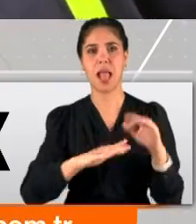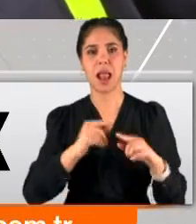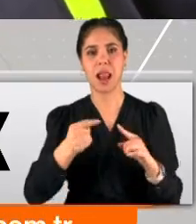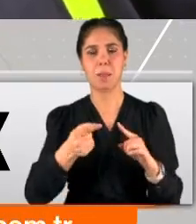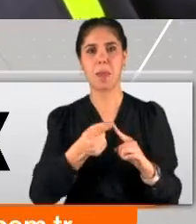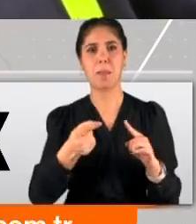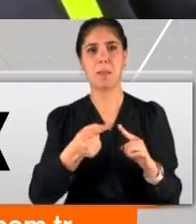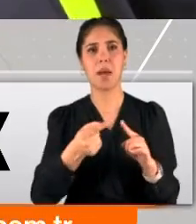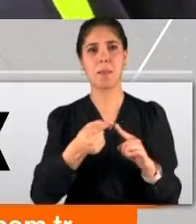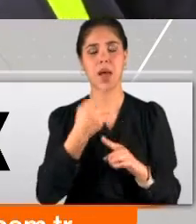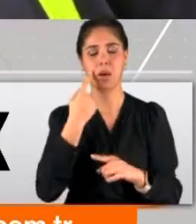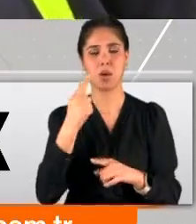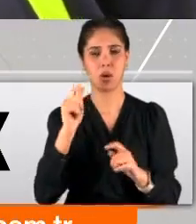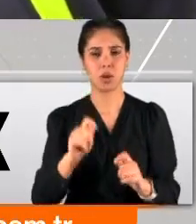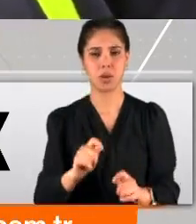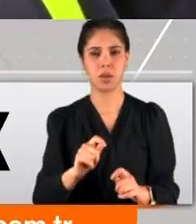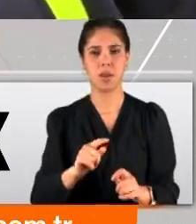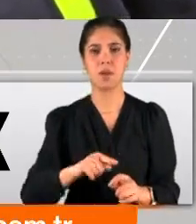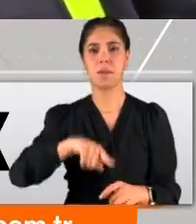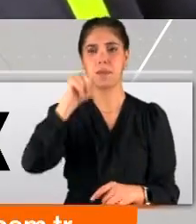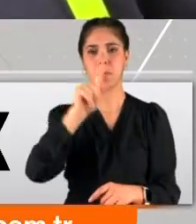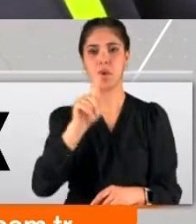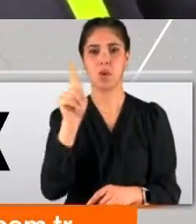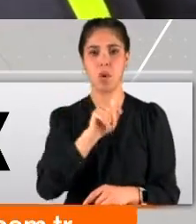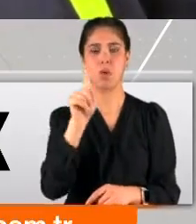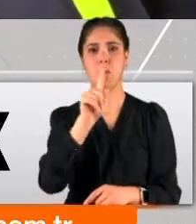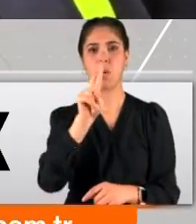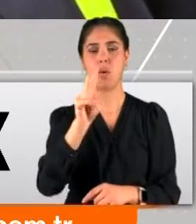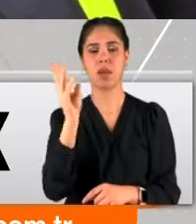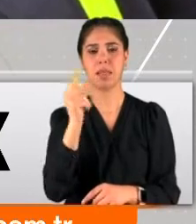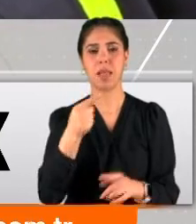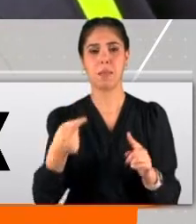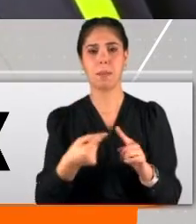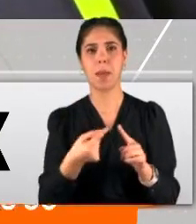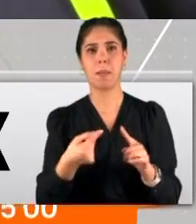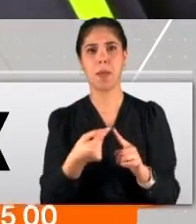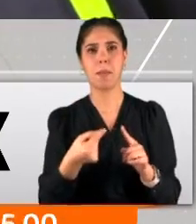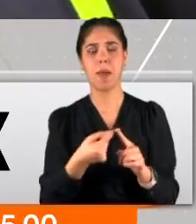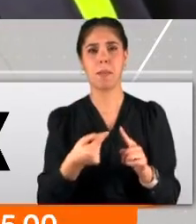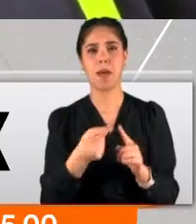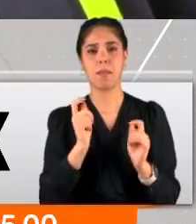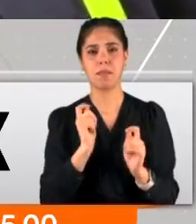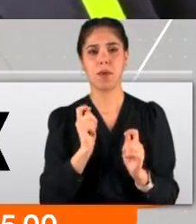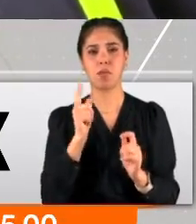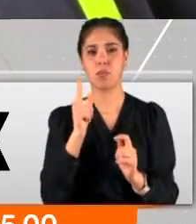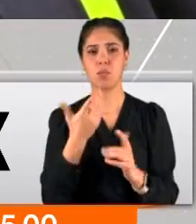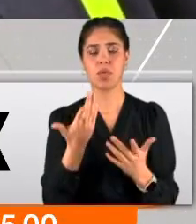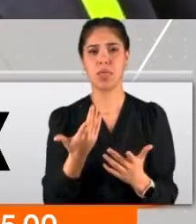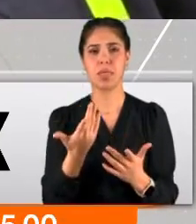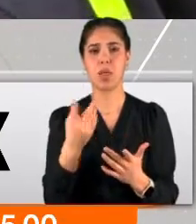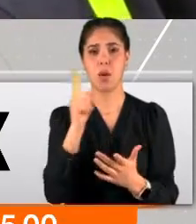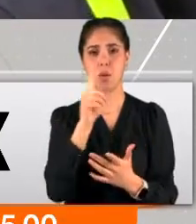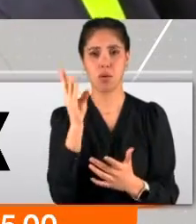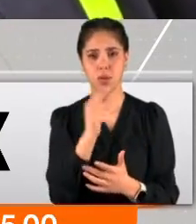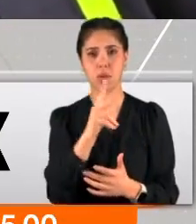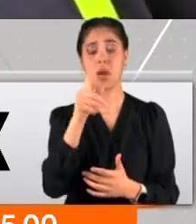çocuğun, bir bireyi günde 10 ve 12 sefer parmağını delmek zorunda. Yani bu da 10 sefer olduğu zaman